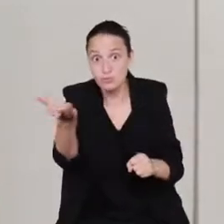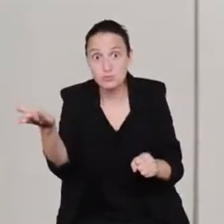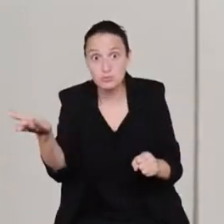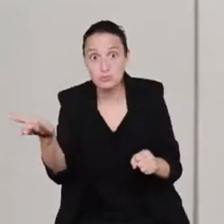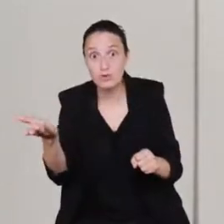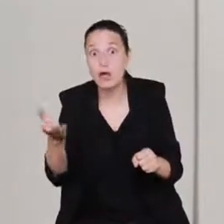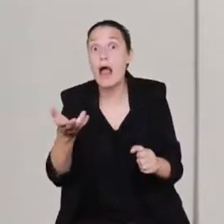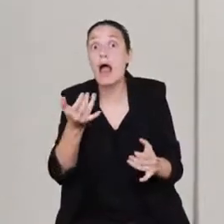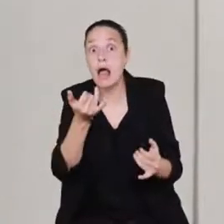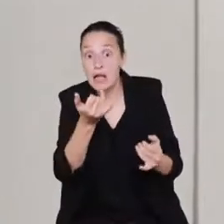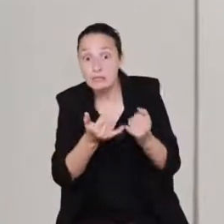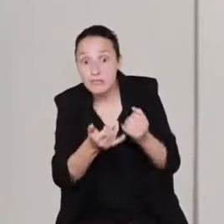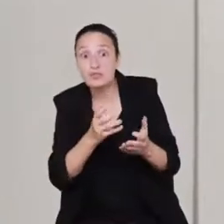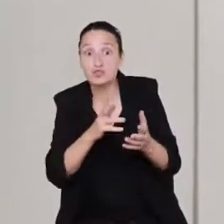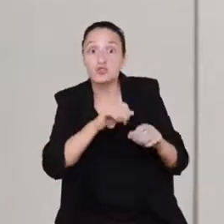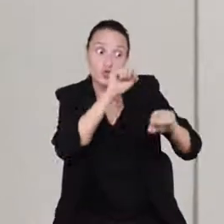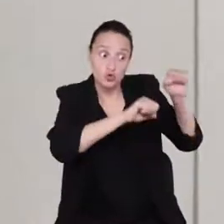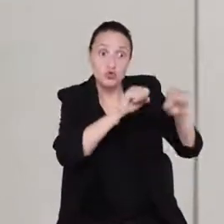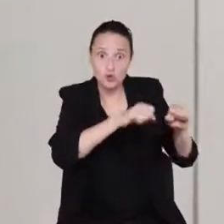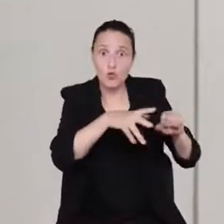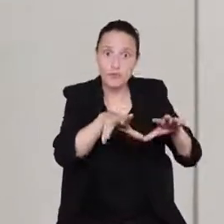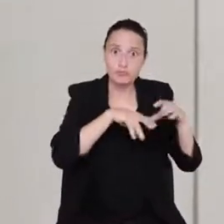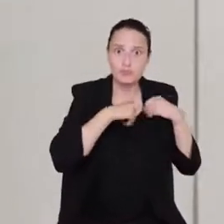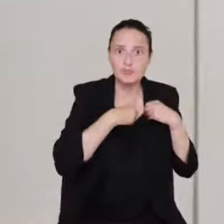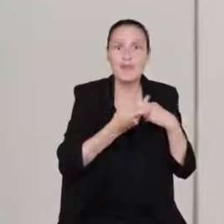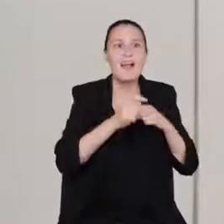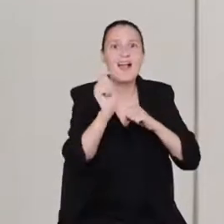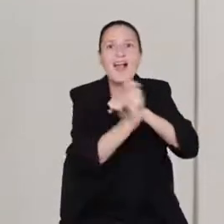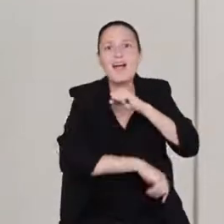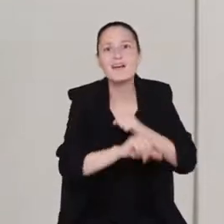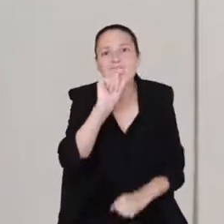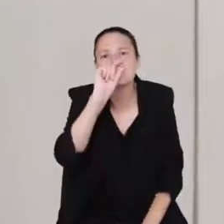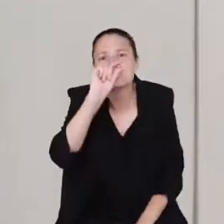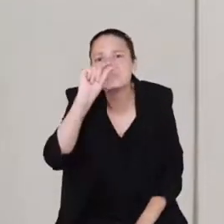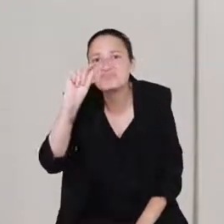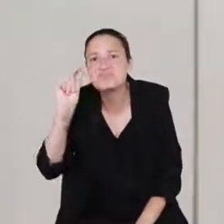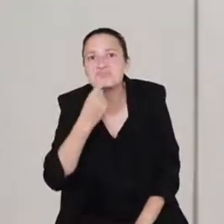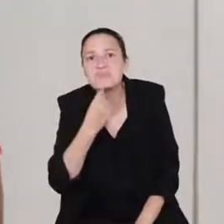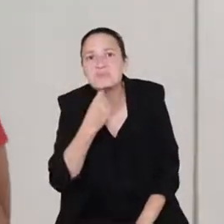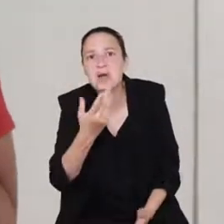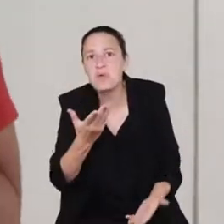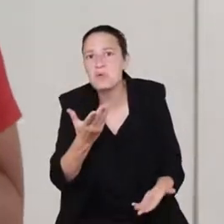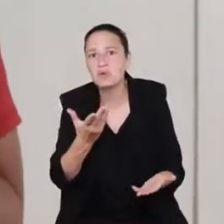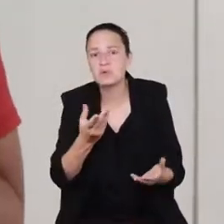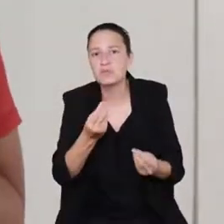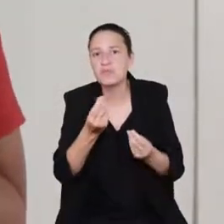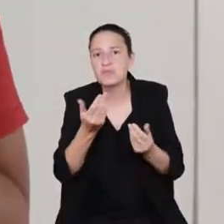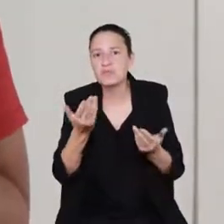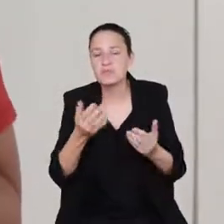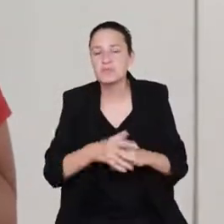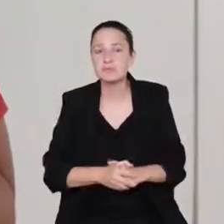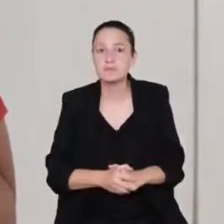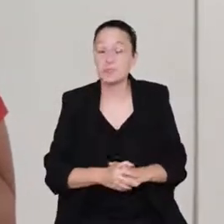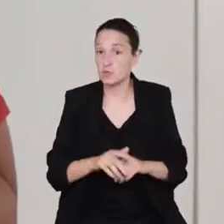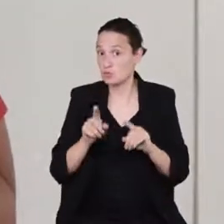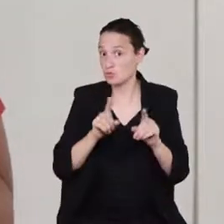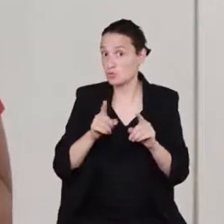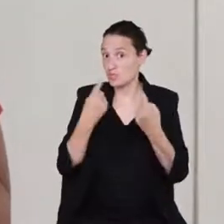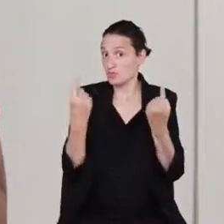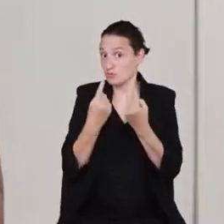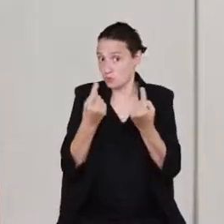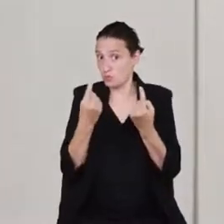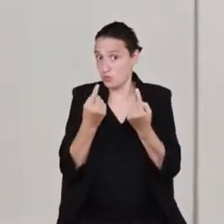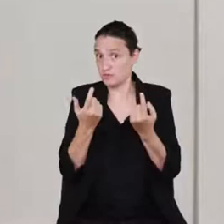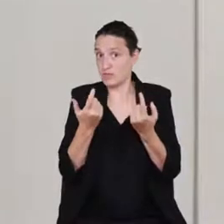jest, jeżeli te sprawy trafiają do sądu, no to te grzywny, które są nakładane, są bardzo, bardzo niskie. A zatem mamy do czynienia z sytuacją, w